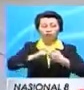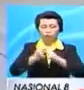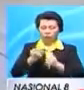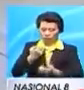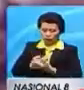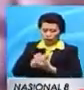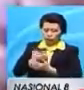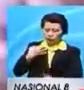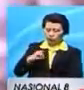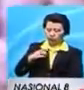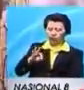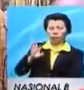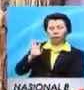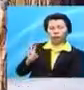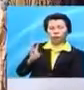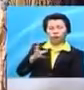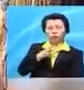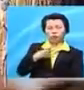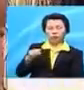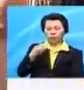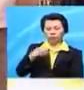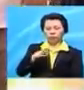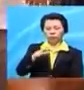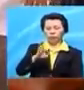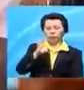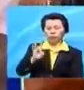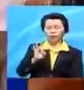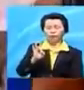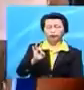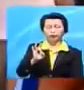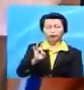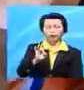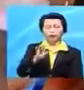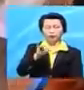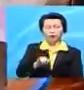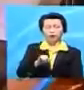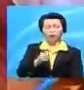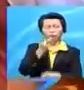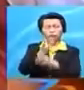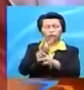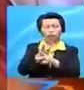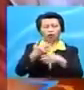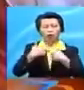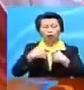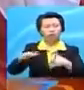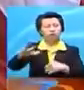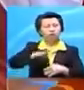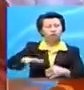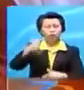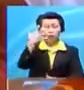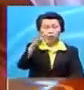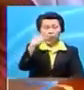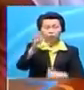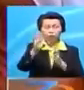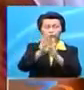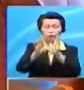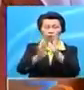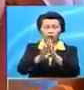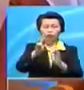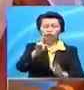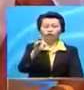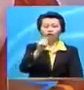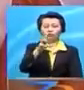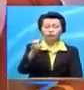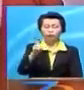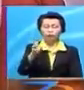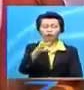kewangan 1997 dan 1998 di mana rezerv hanya berada sekitar $15 bilion. Kadar